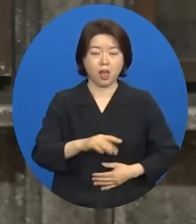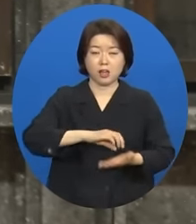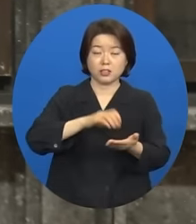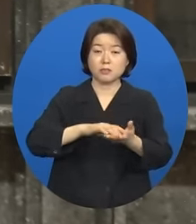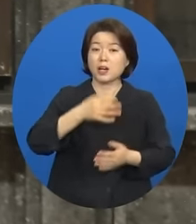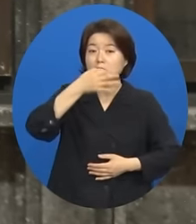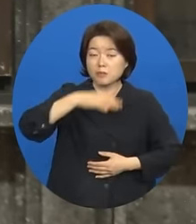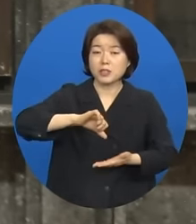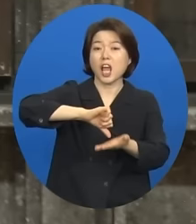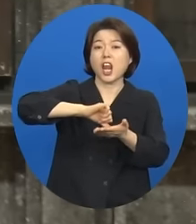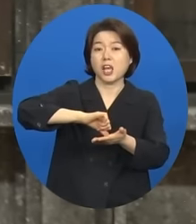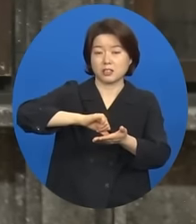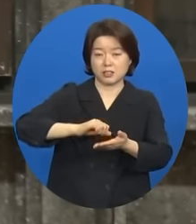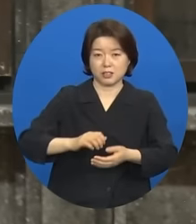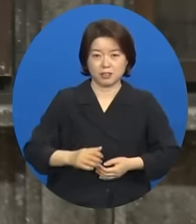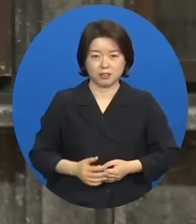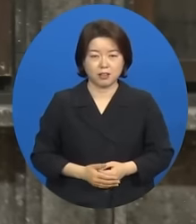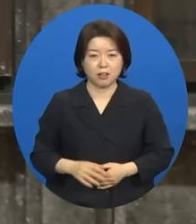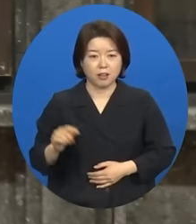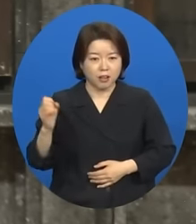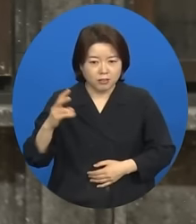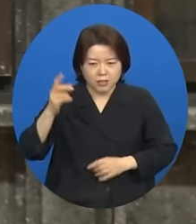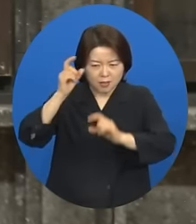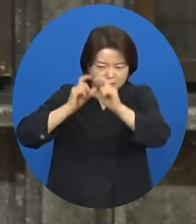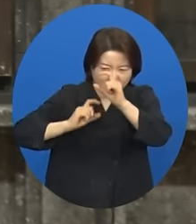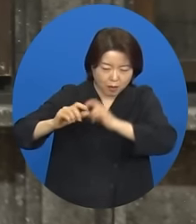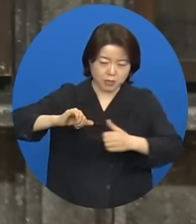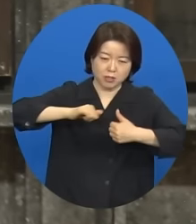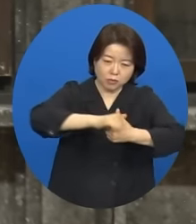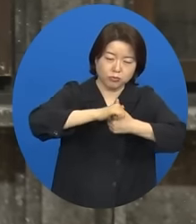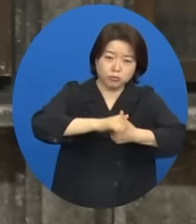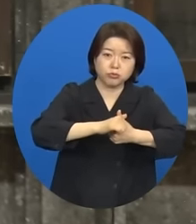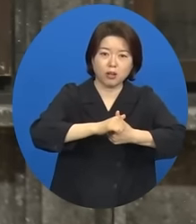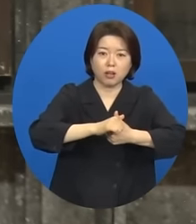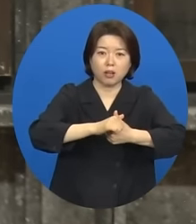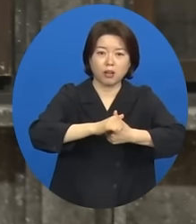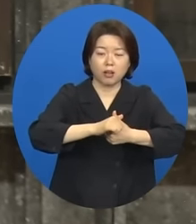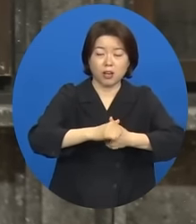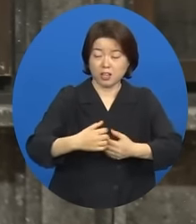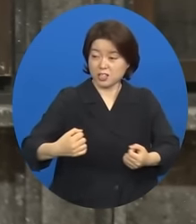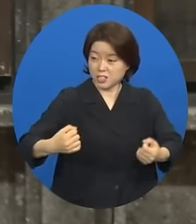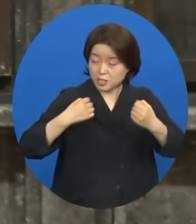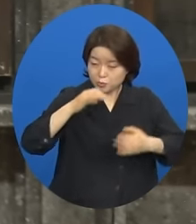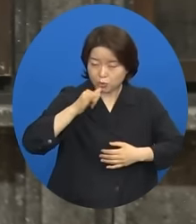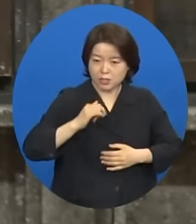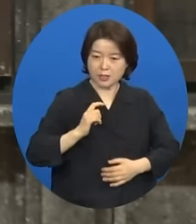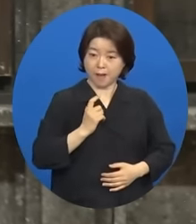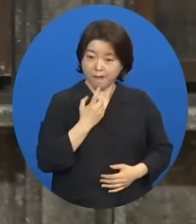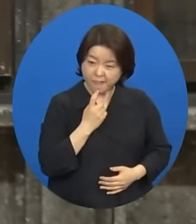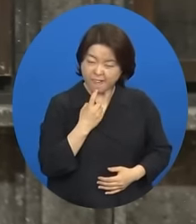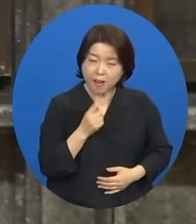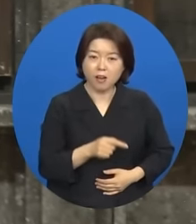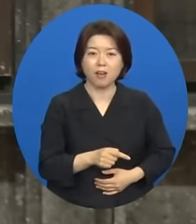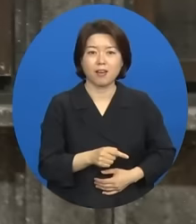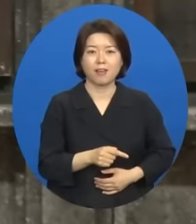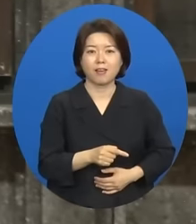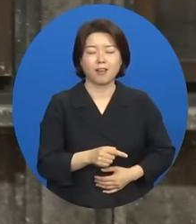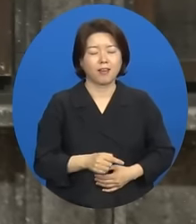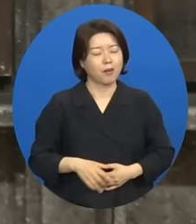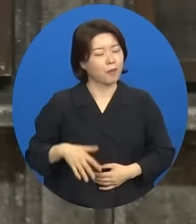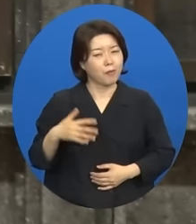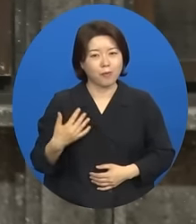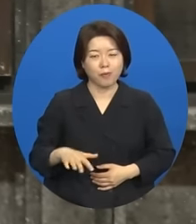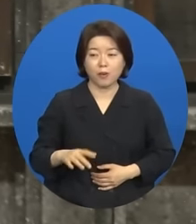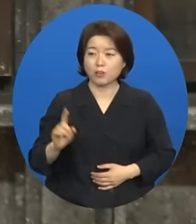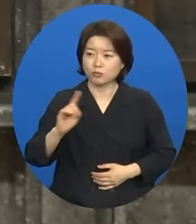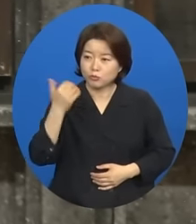근데 밤이 새도록 했다. 심도 장사인데 지구력까지 있어. 진짜. 그러니까 이게 지금 어떤